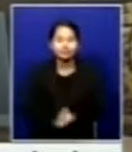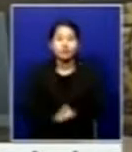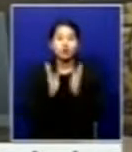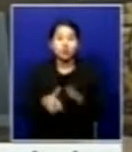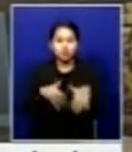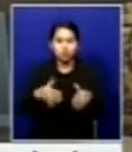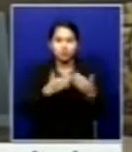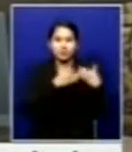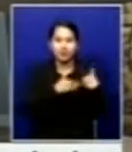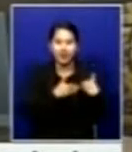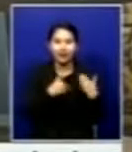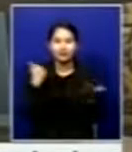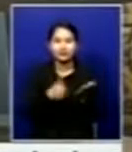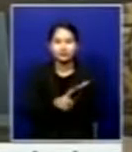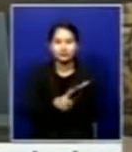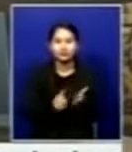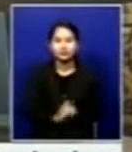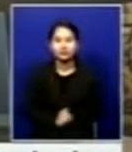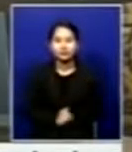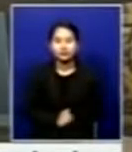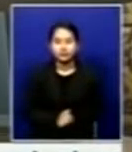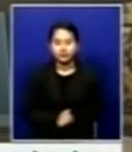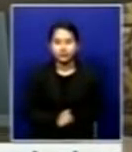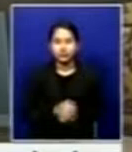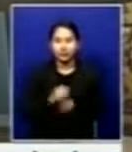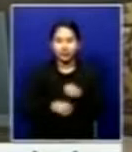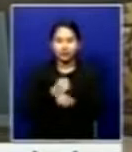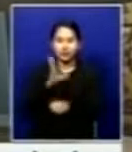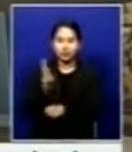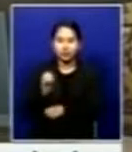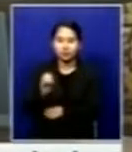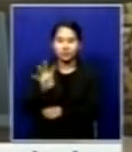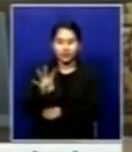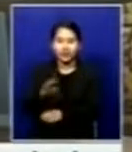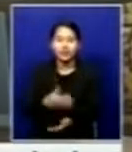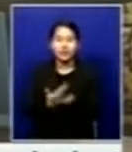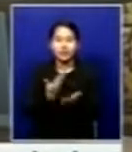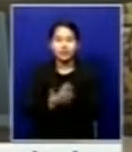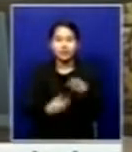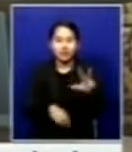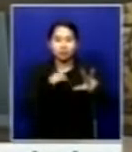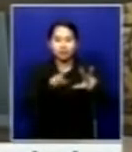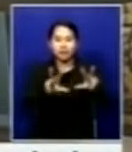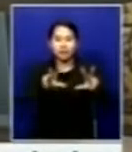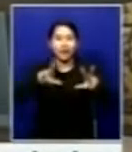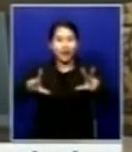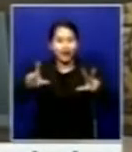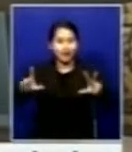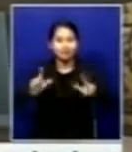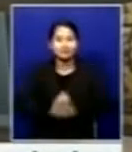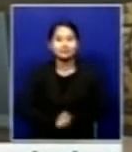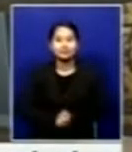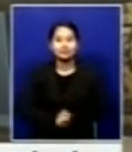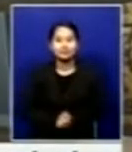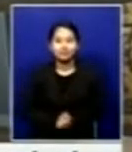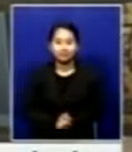องรับภาระหนี้จากปีงบประมาณ64อีก 3.4 3.3 ล้านล้านและแน่นอ